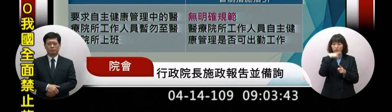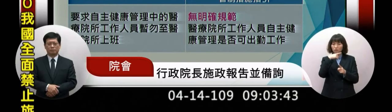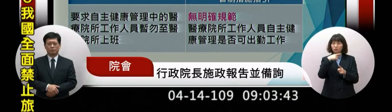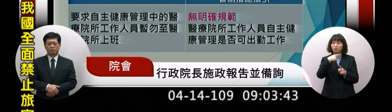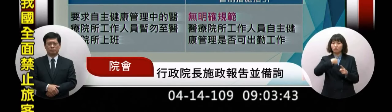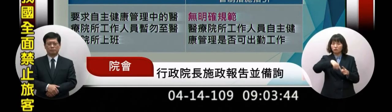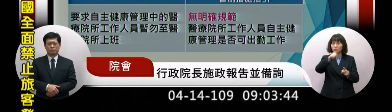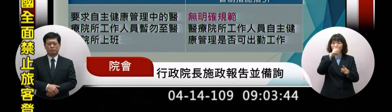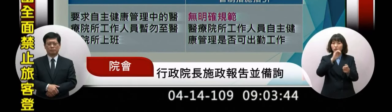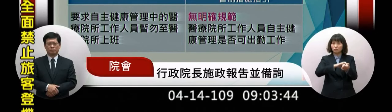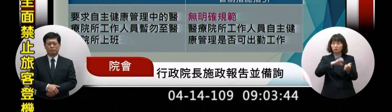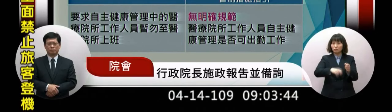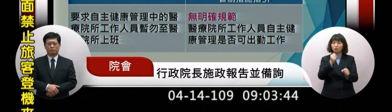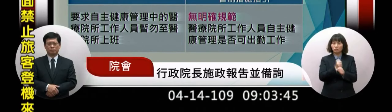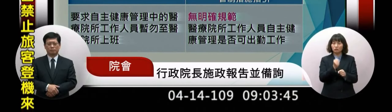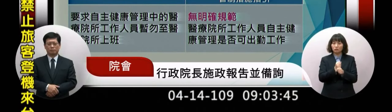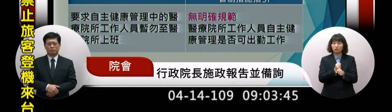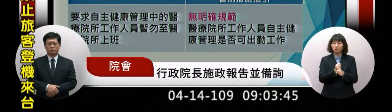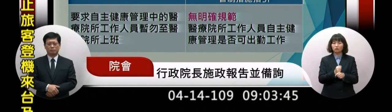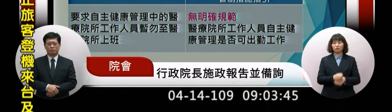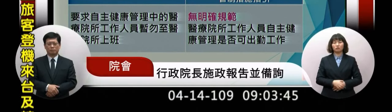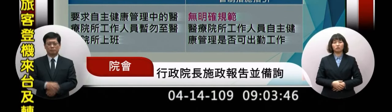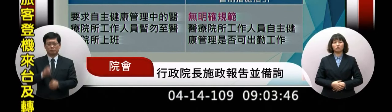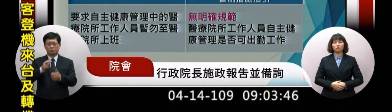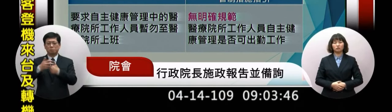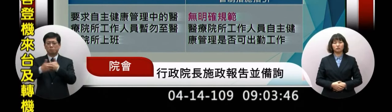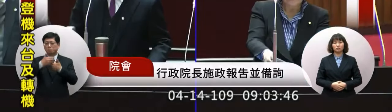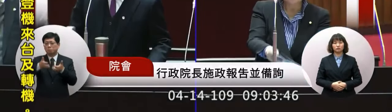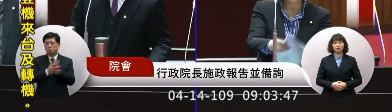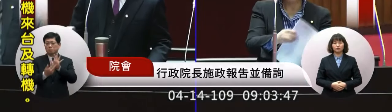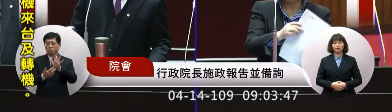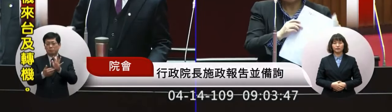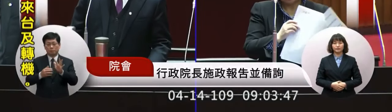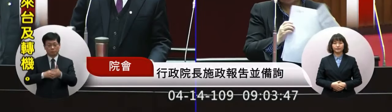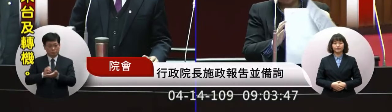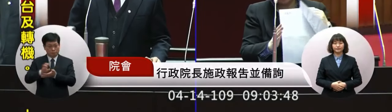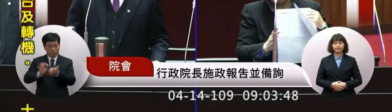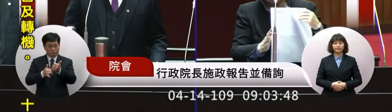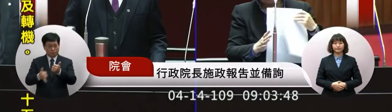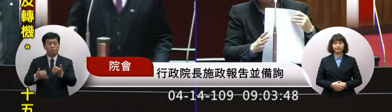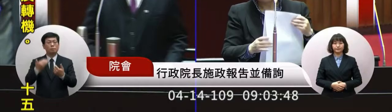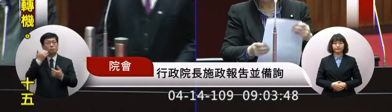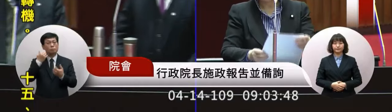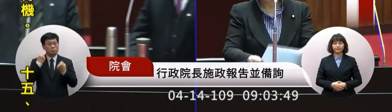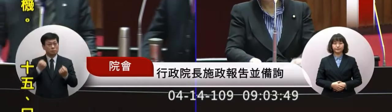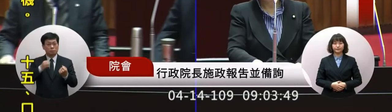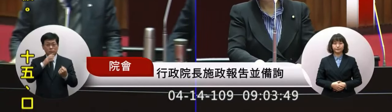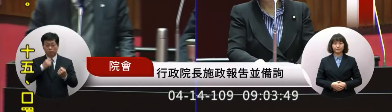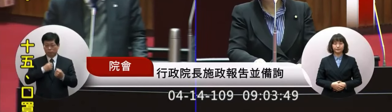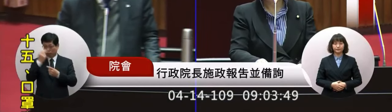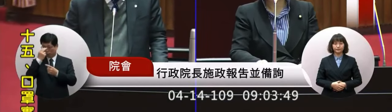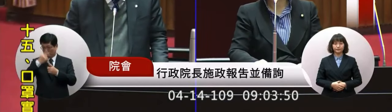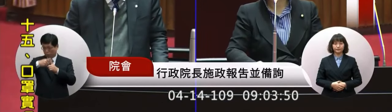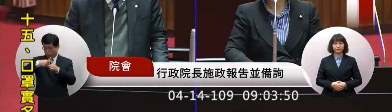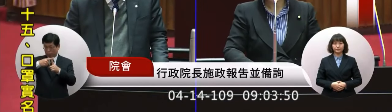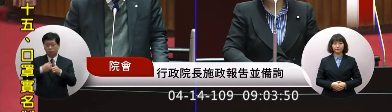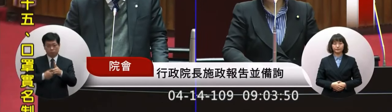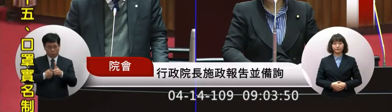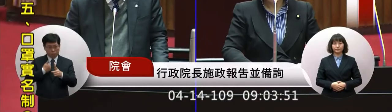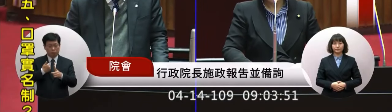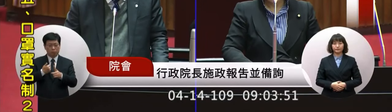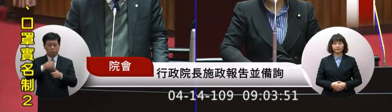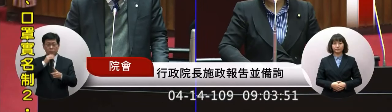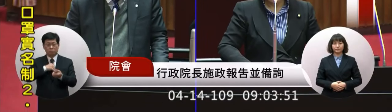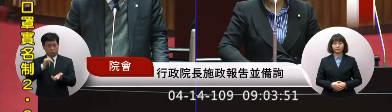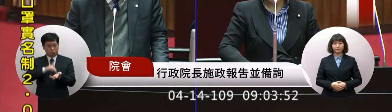医疗院所上班？请教院长。 卫福部来说明。 跟委员说明，如果在整个风险上面，确实如果